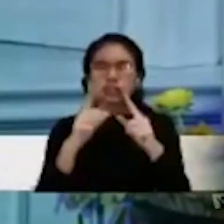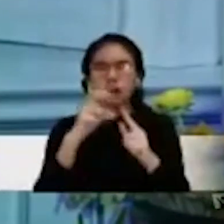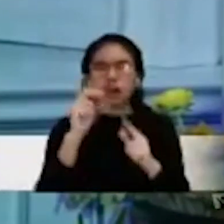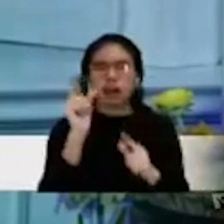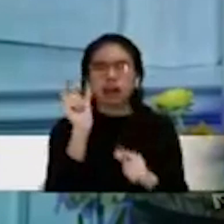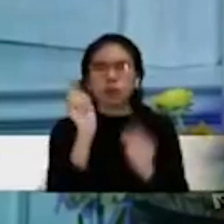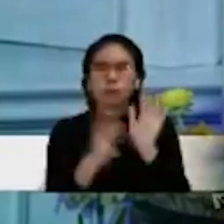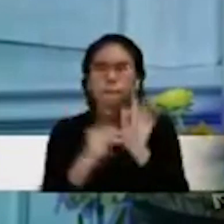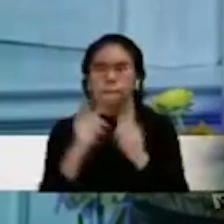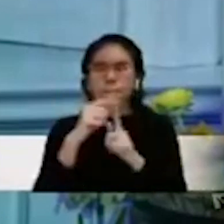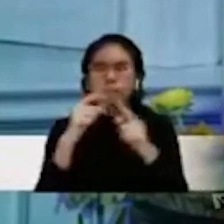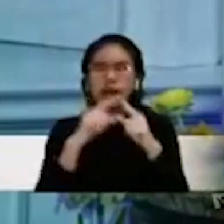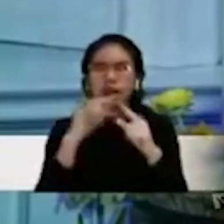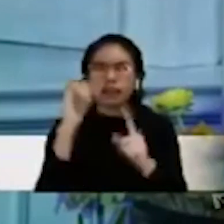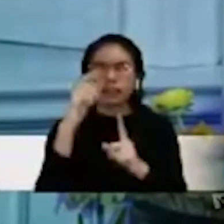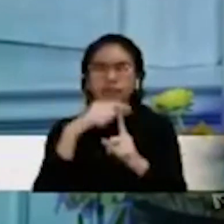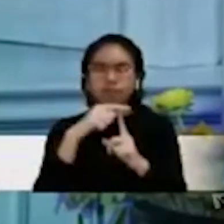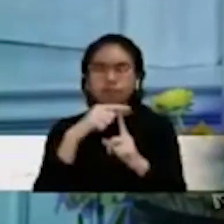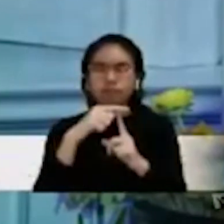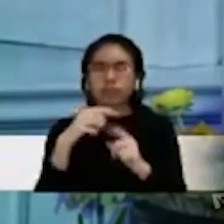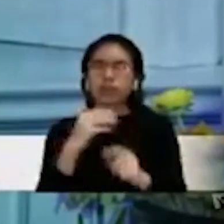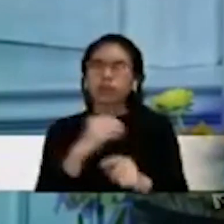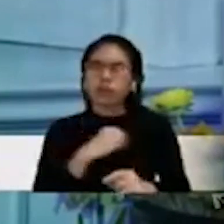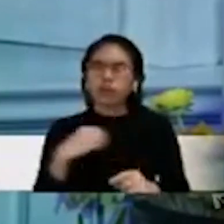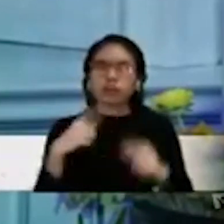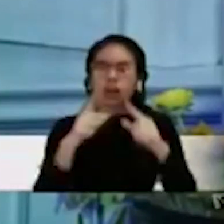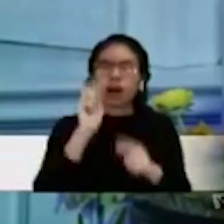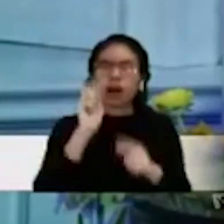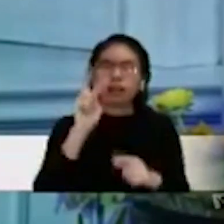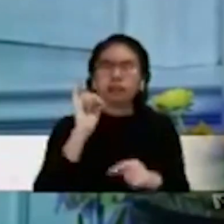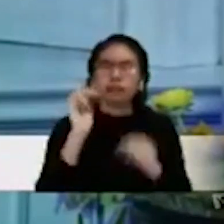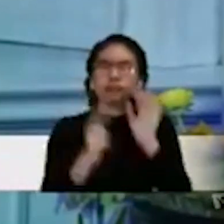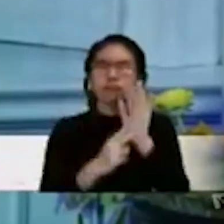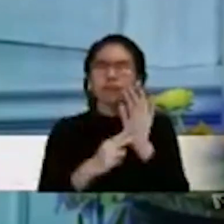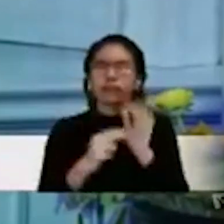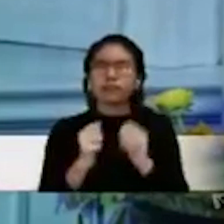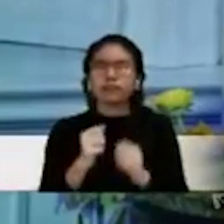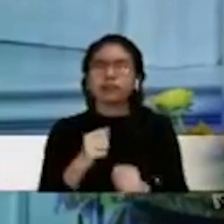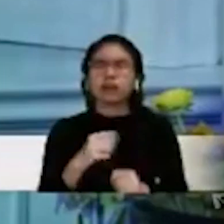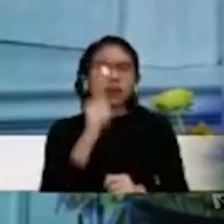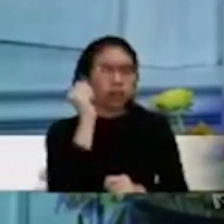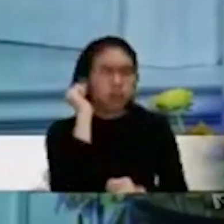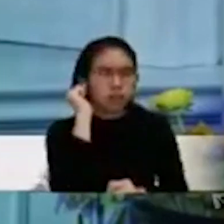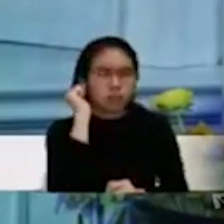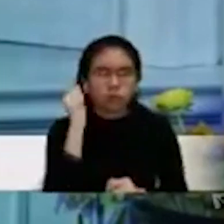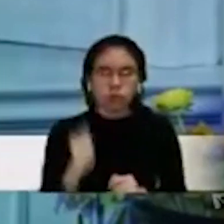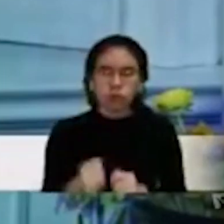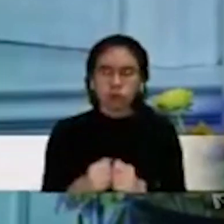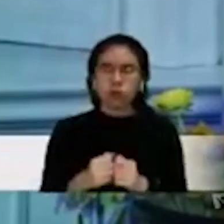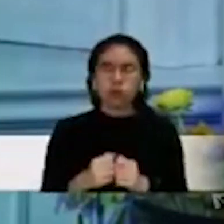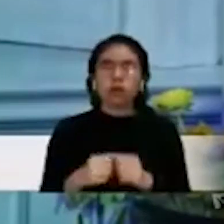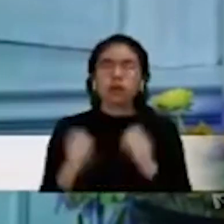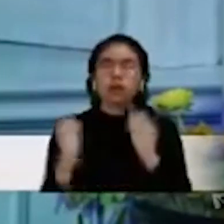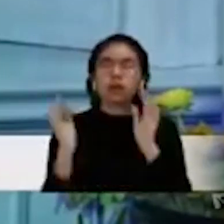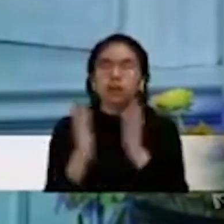Wakil-Wakil Direktur Dr. Alvin Rantung, Ibu Melati Wantoro, Bapak Edward Silalahi,